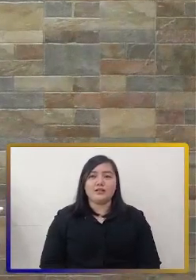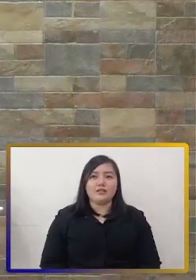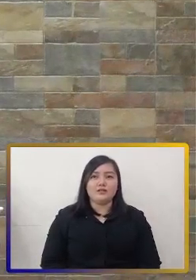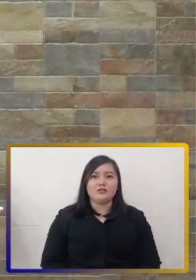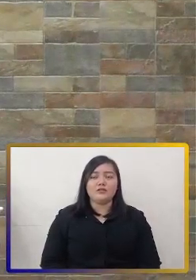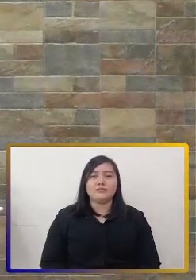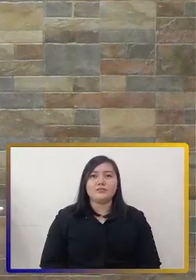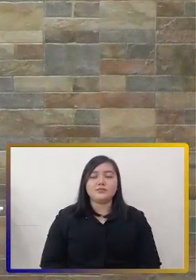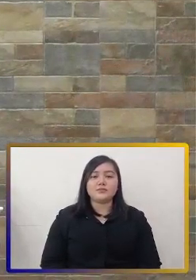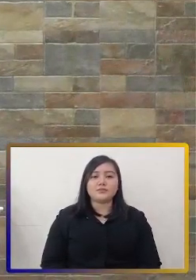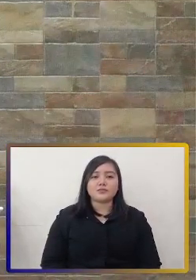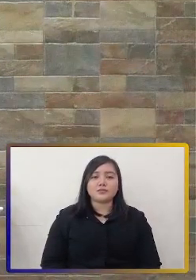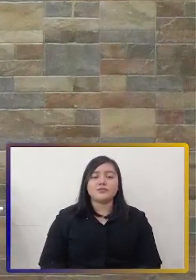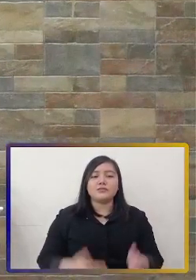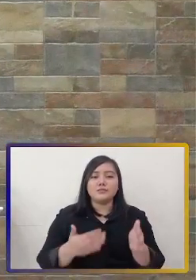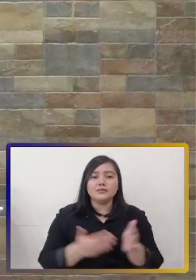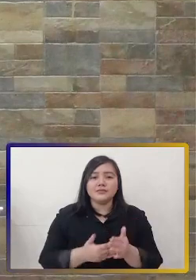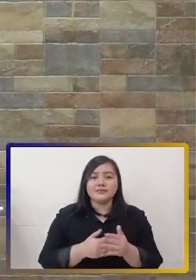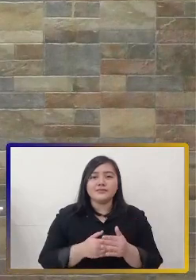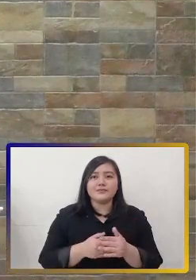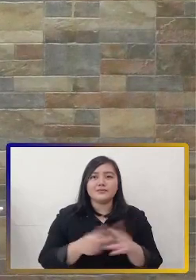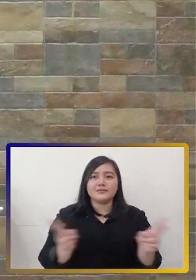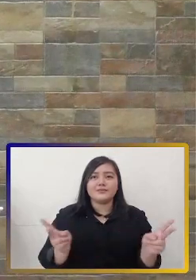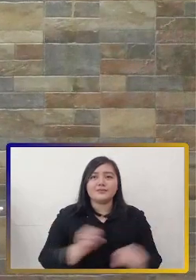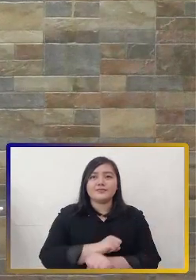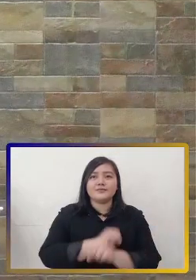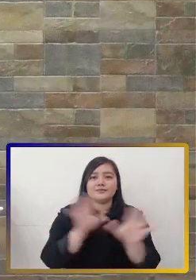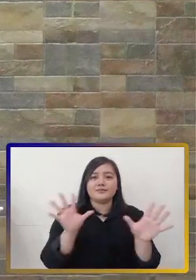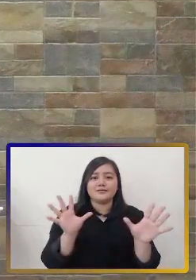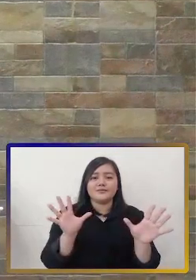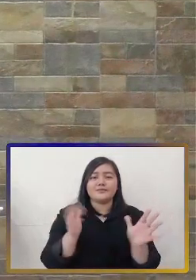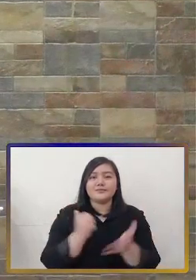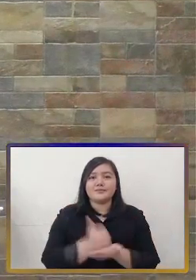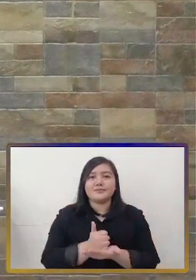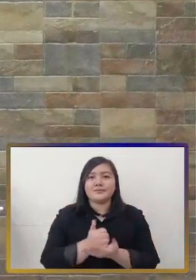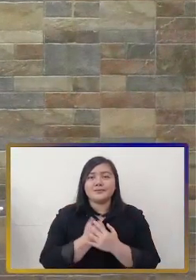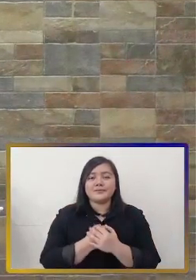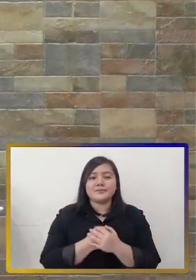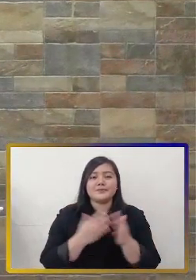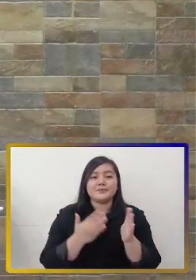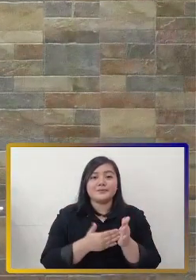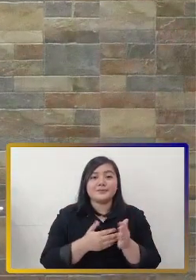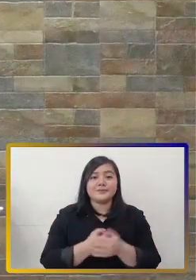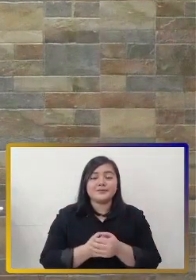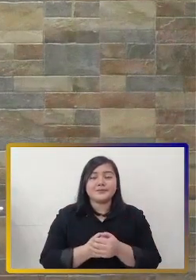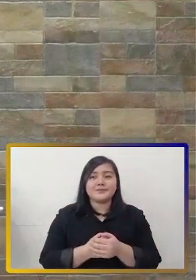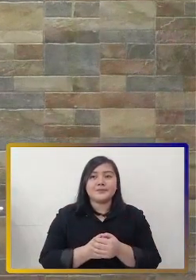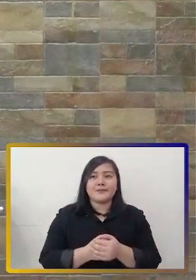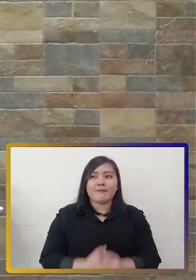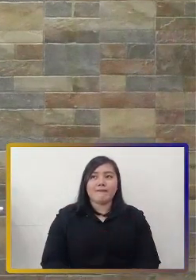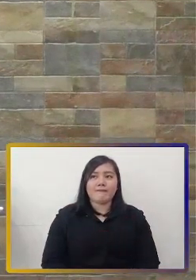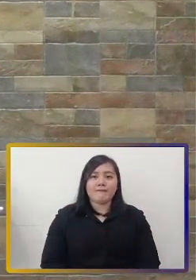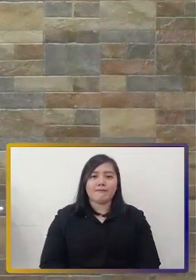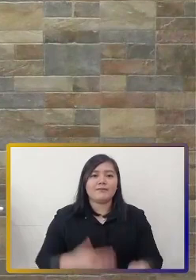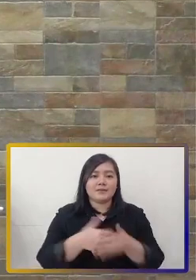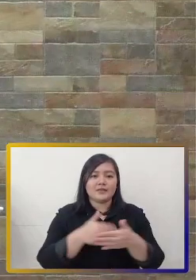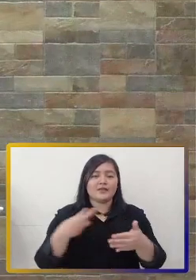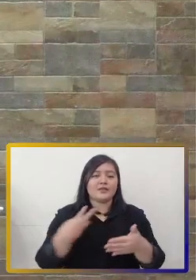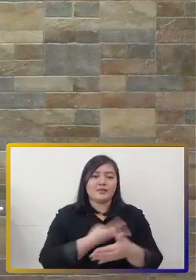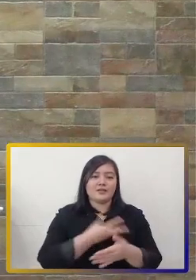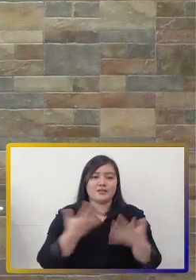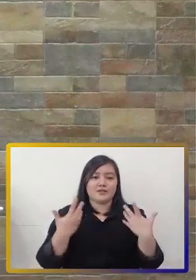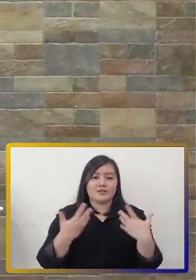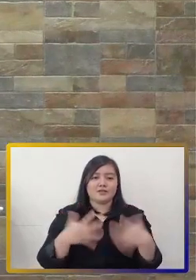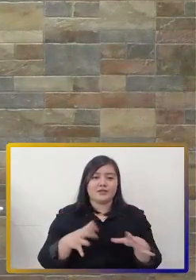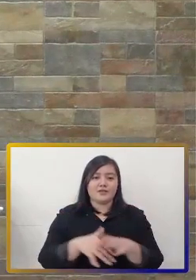You see? So, maliwanag po yan, mga kapatid. Amen! Alam niyo po, again, inuulit ko po, bago po tayo magwakas sa panalangin, alam